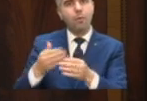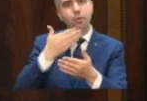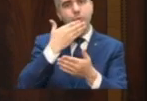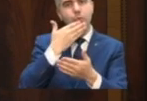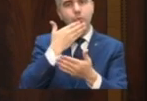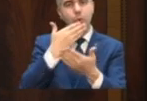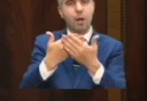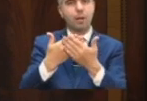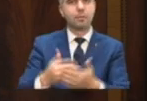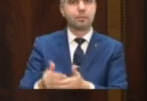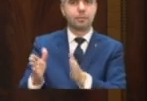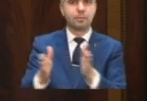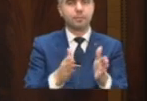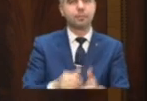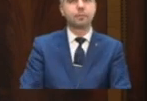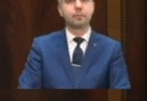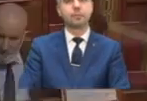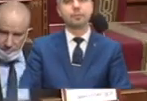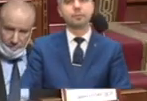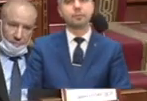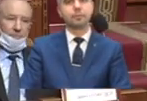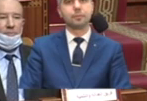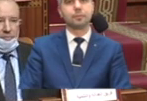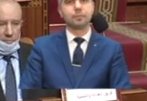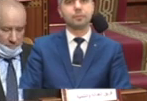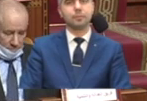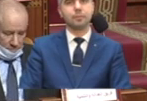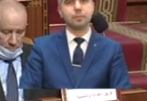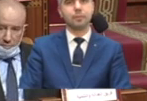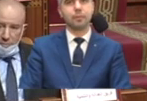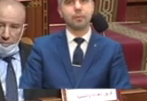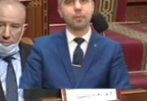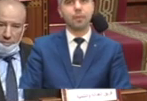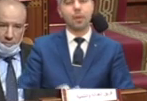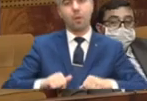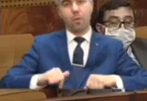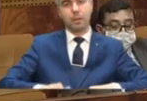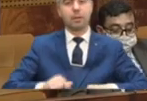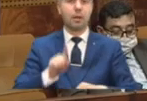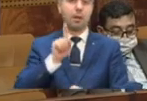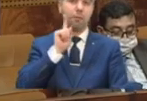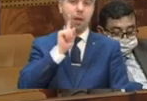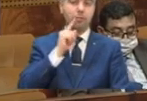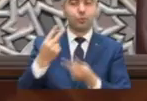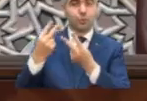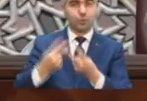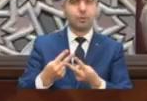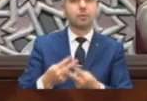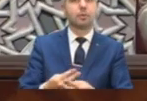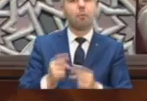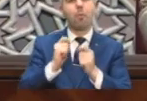شكرا. شكرا السيد الوزير. نرحب بالسيدة الوزيرة ونمر